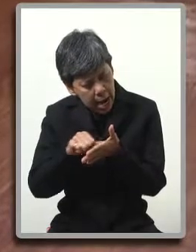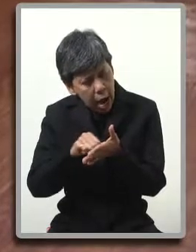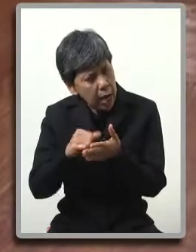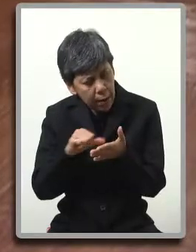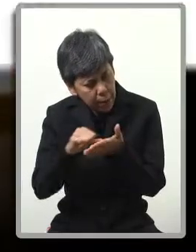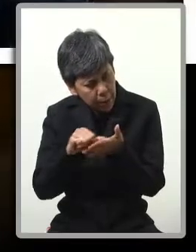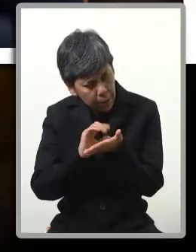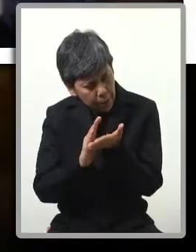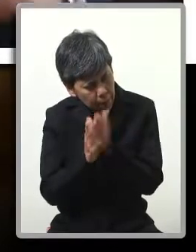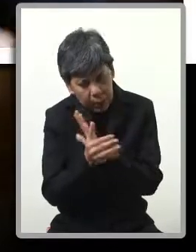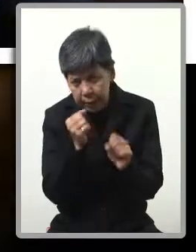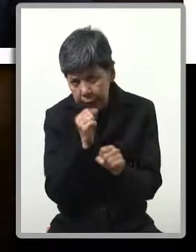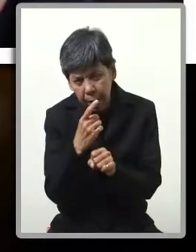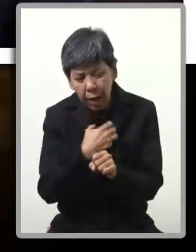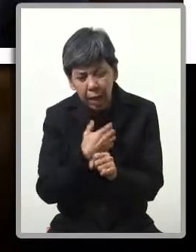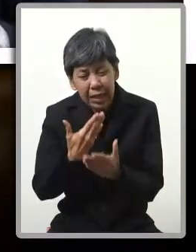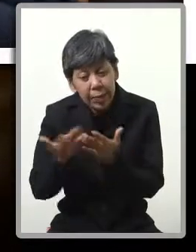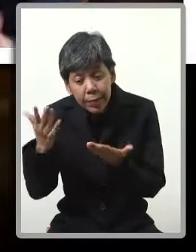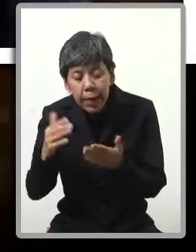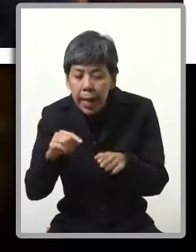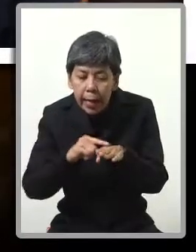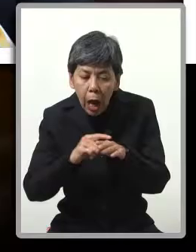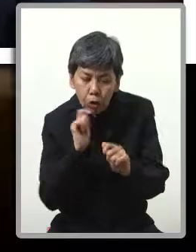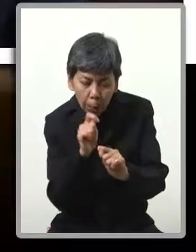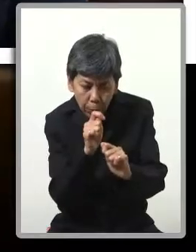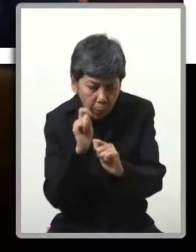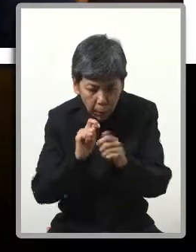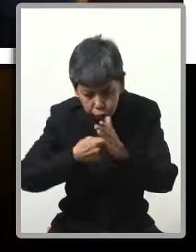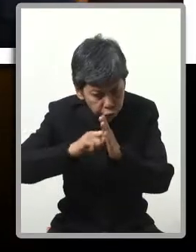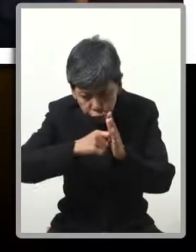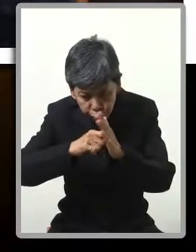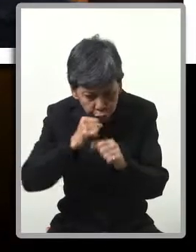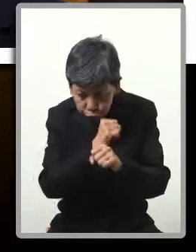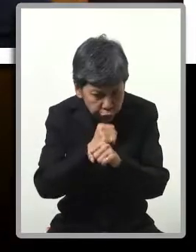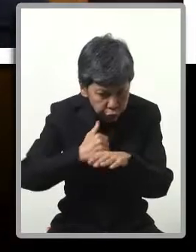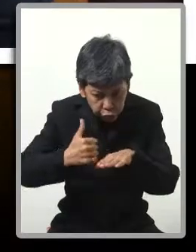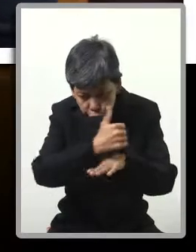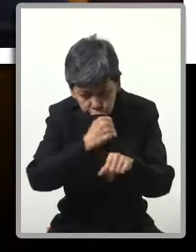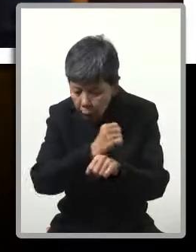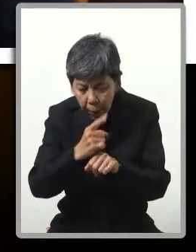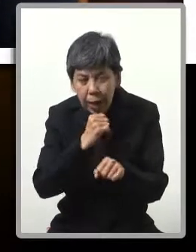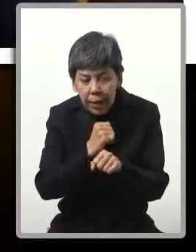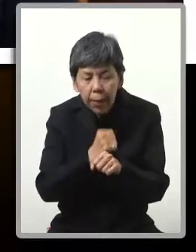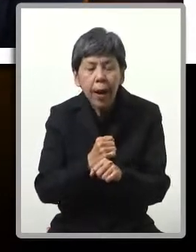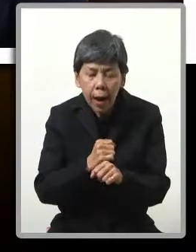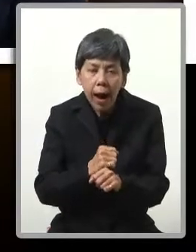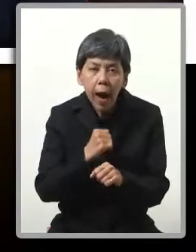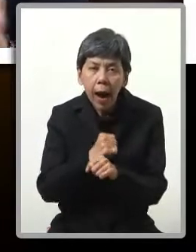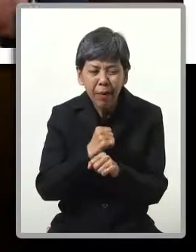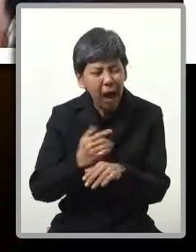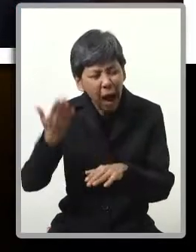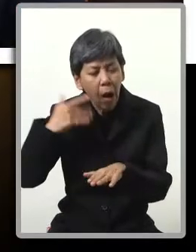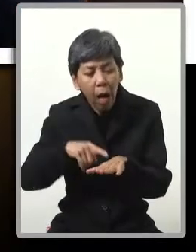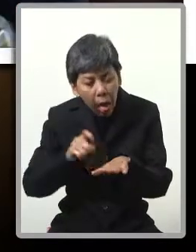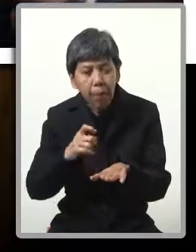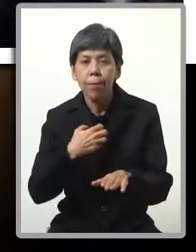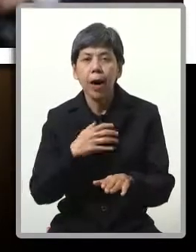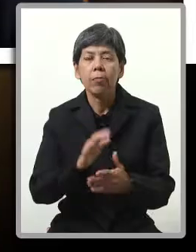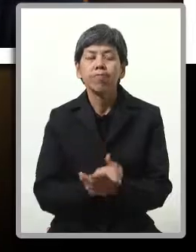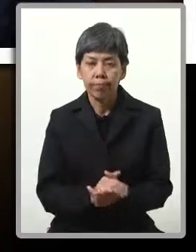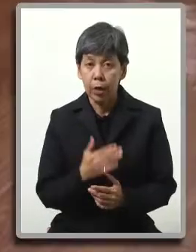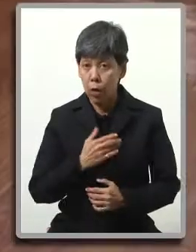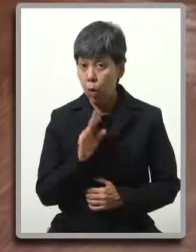แก้ไขปรับปรุงรถก็คือไม่มีเงินซื้อก็ปรับปรุงให้มันใหม่อย่างน้อยปรับปรุงมันก็เป็นรถเกือบใหม่มันก็ยังดีกว่าการที่รถเก่